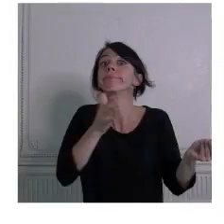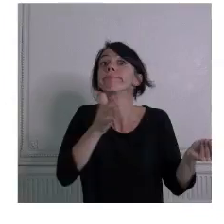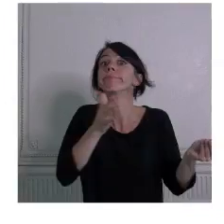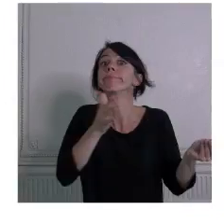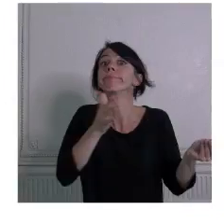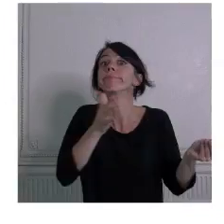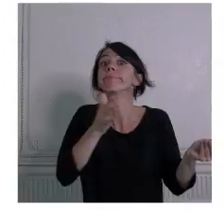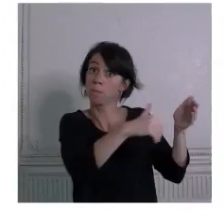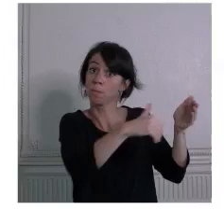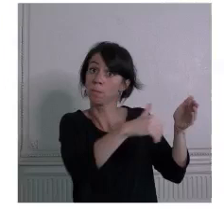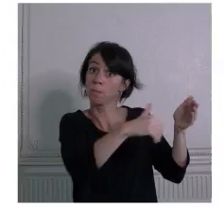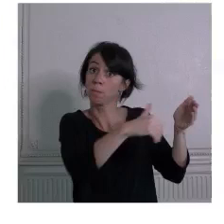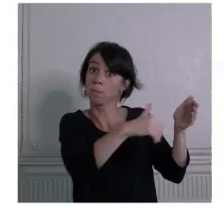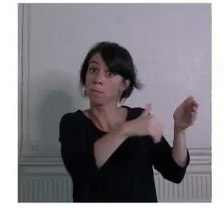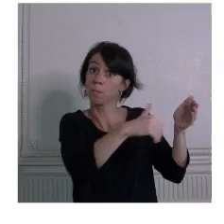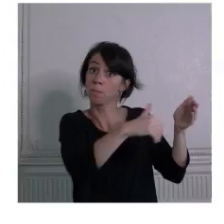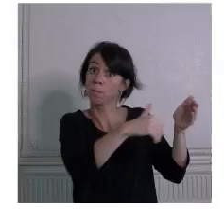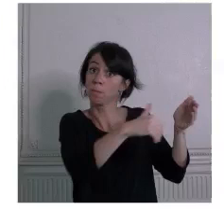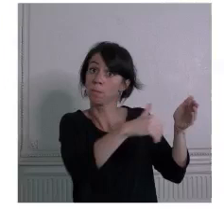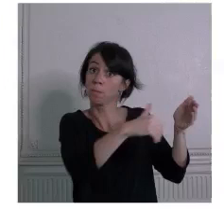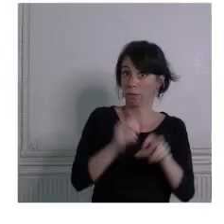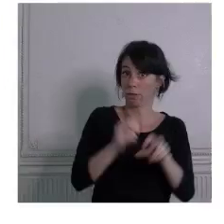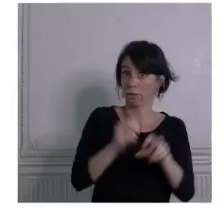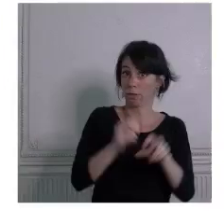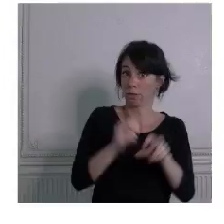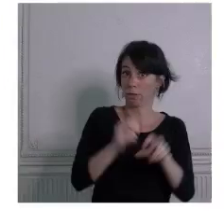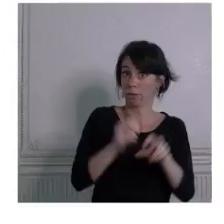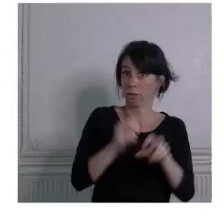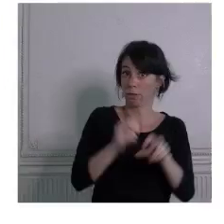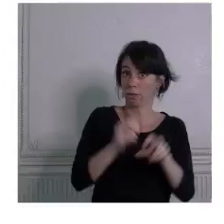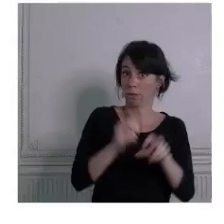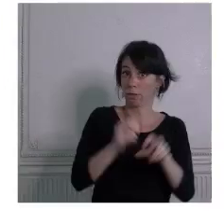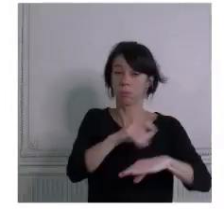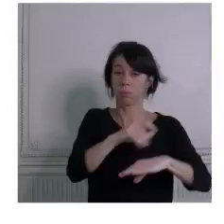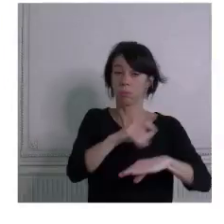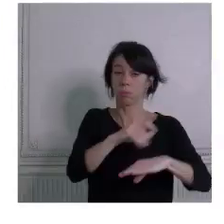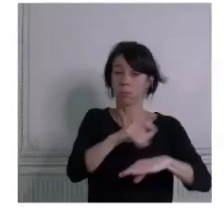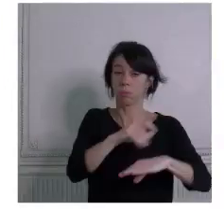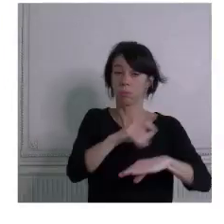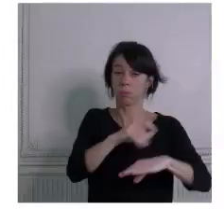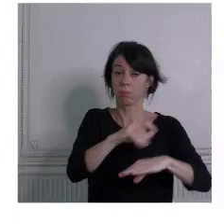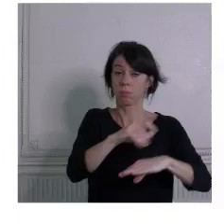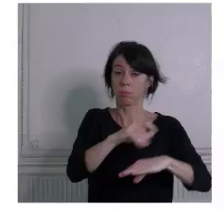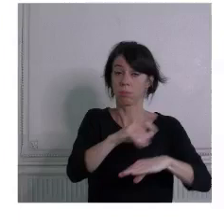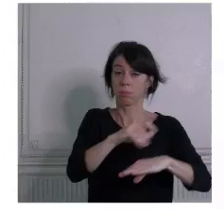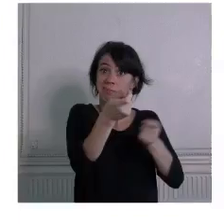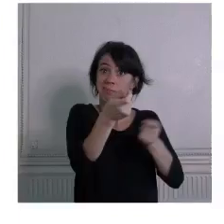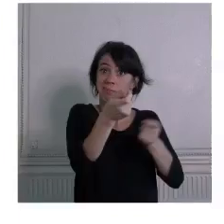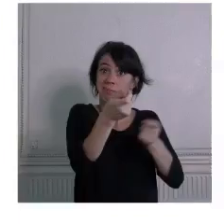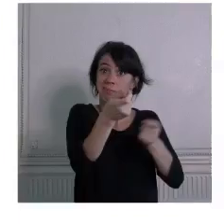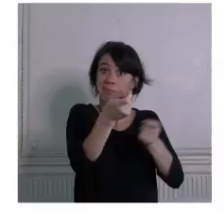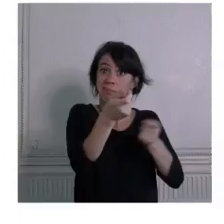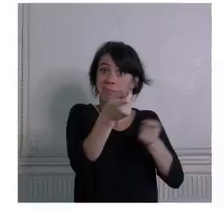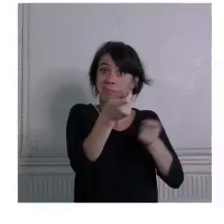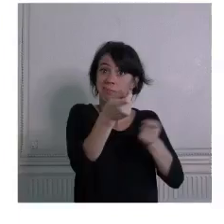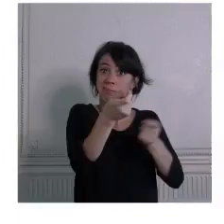voilà. ma chère collègue, ce sont des planches, comme je le disais tout à l'heure, qui ont été terminées très tardivement par les services.